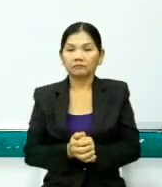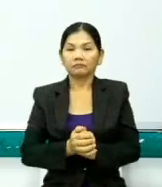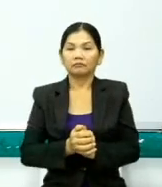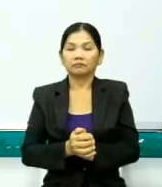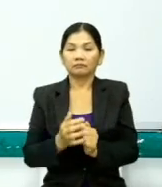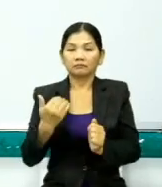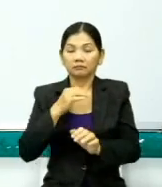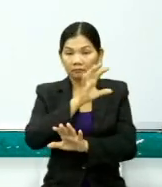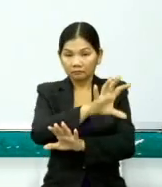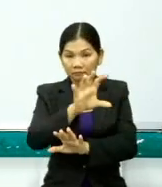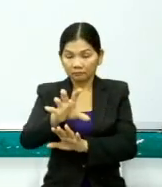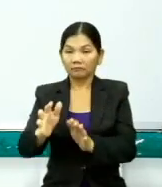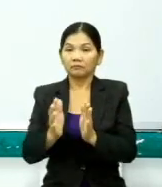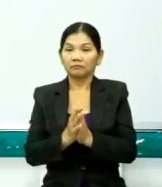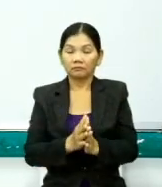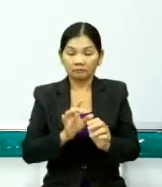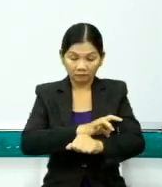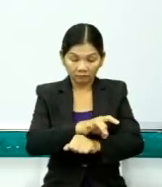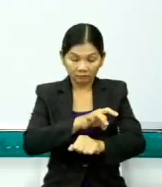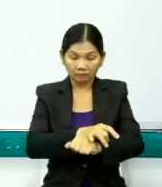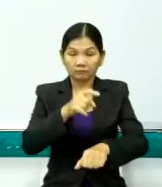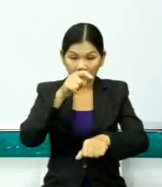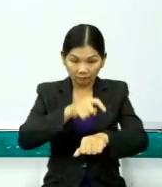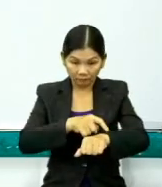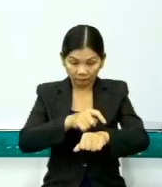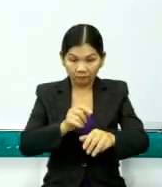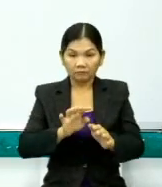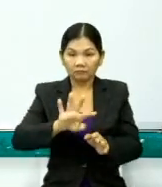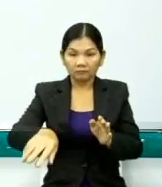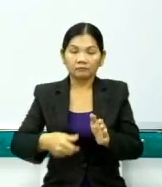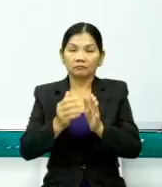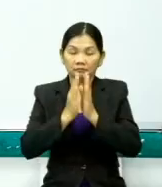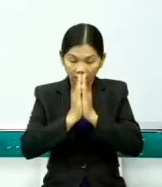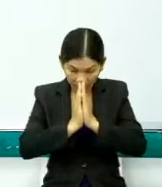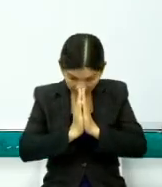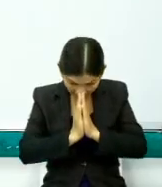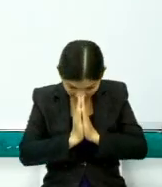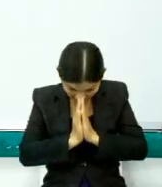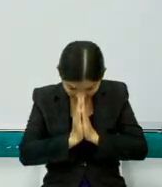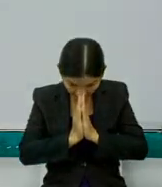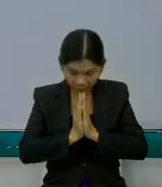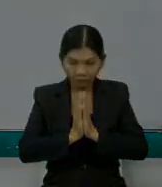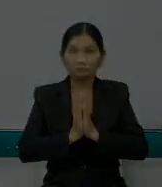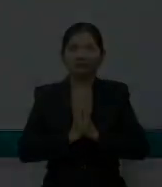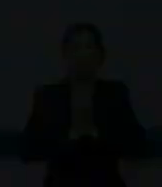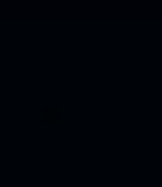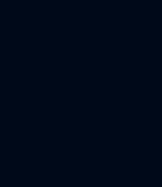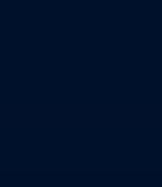chà hai ca dương chụp khí nâng tụ về lìa nâng máu đa đà chà xóm ốc cấm xóm chùm điệp lìa.